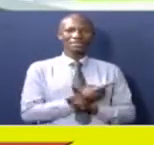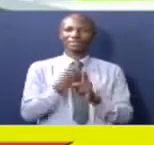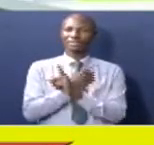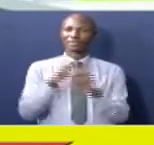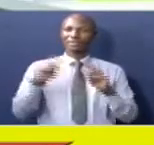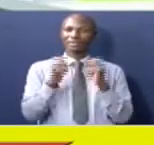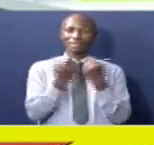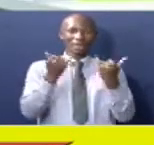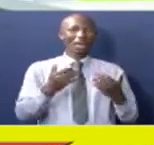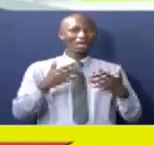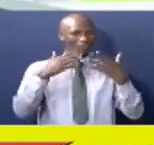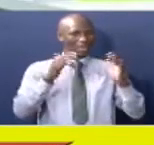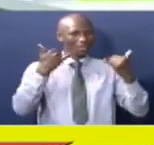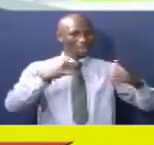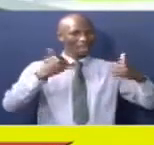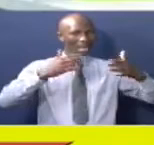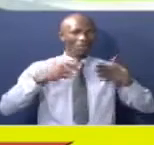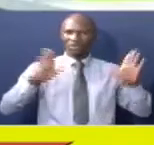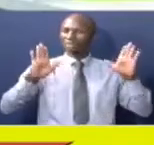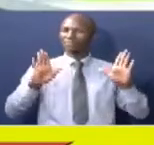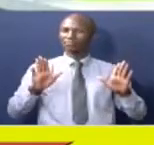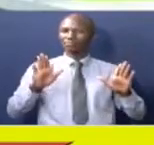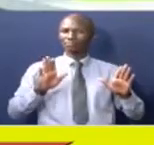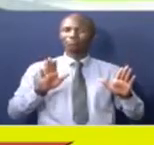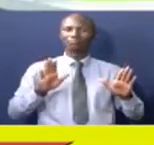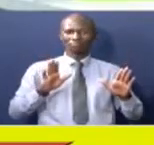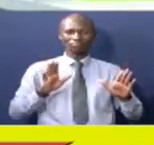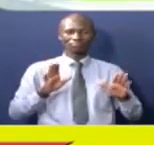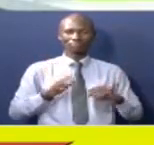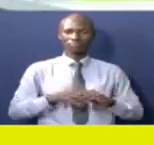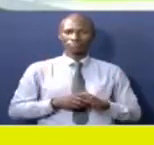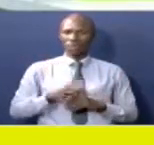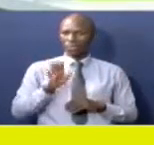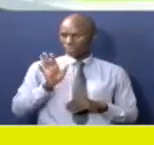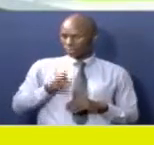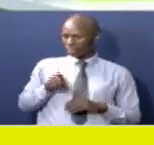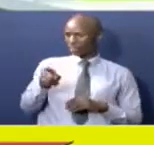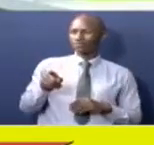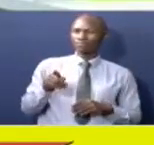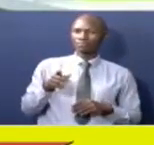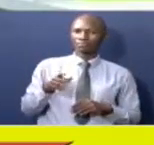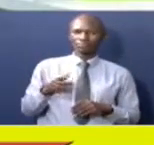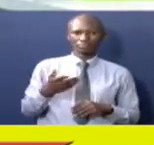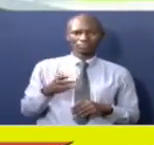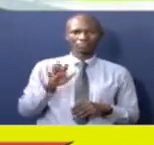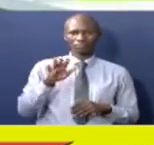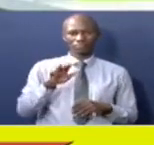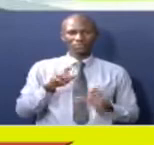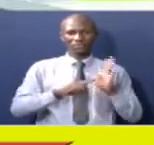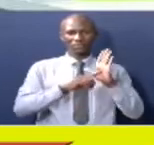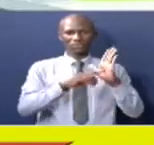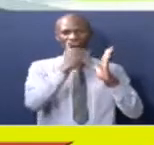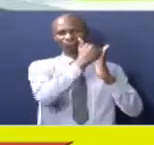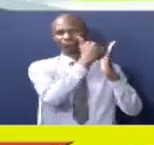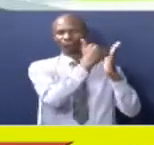OU, yu si minite kuidhuwa. Ida ukite, na ikamina kuunga ma, na Indi ningaliko ni yaka, na Indi musiaisia. Ndwe kengu nengilegi kwa OU,